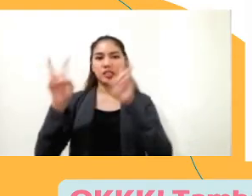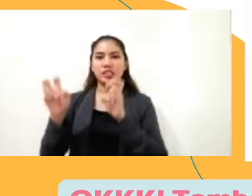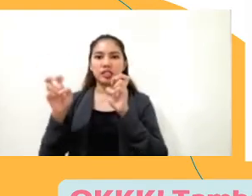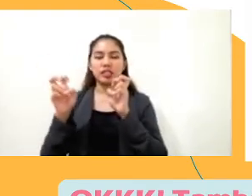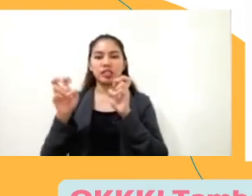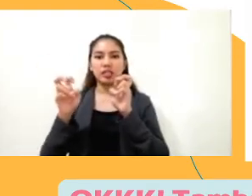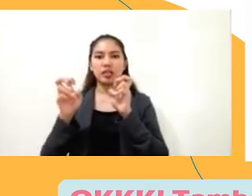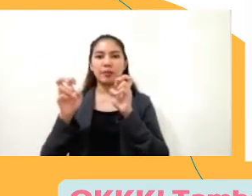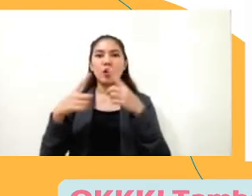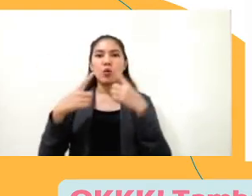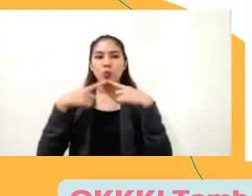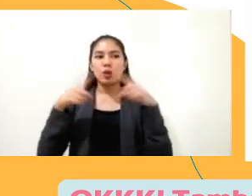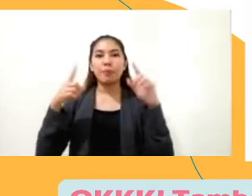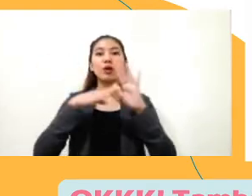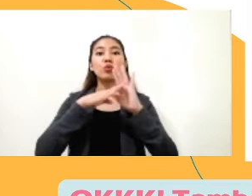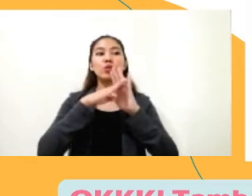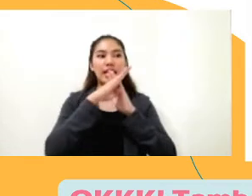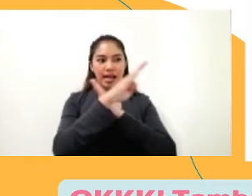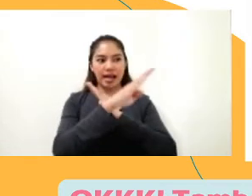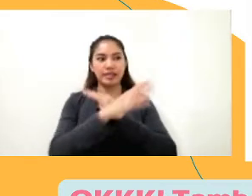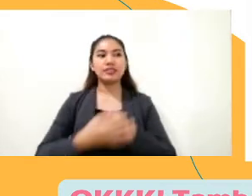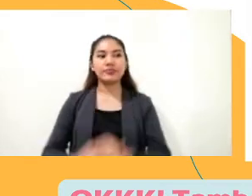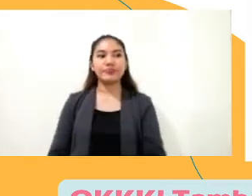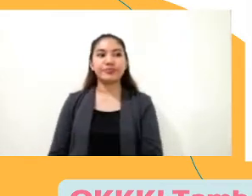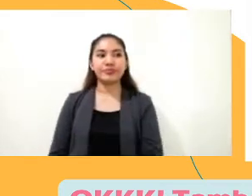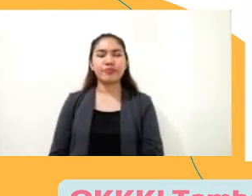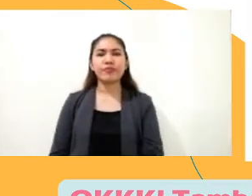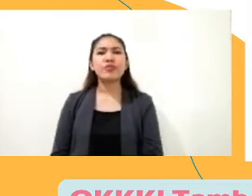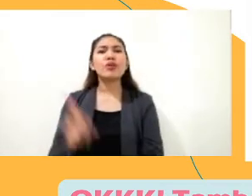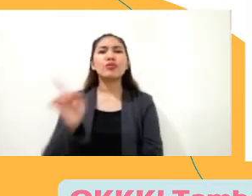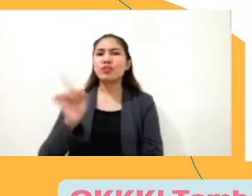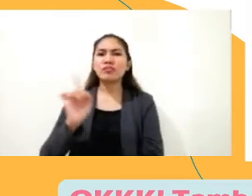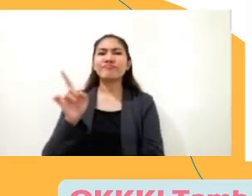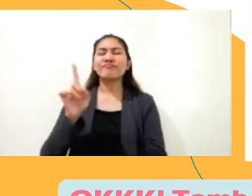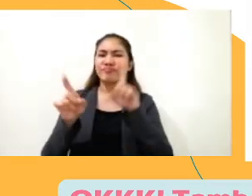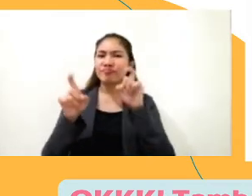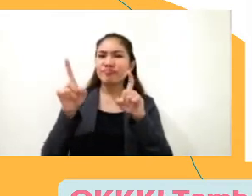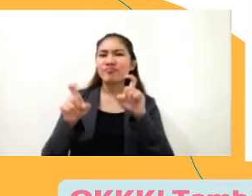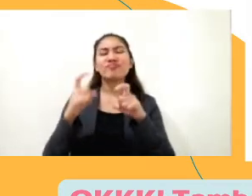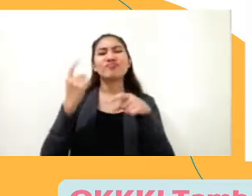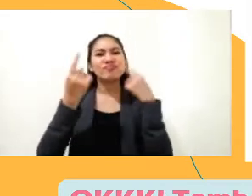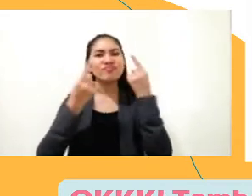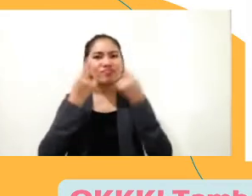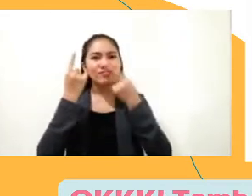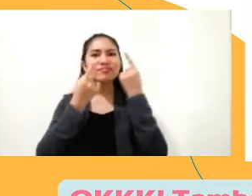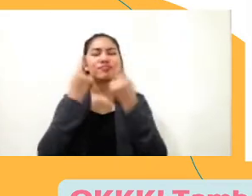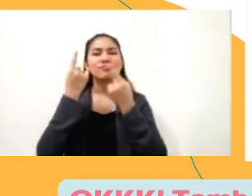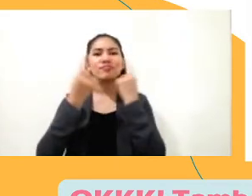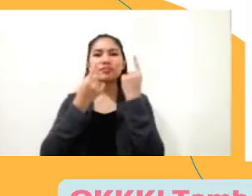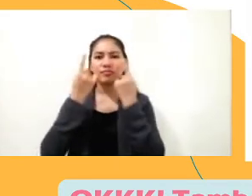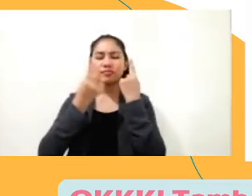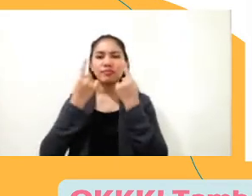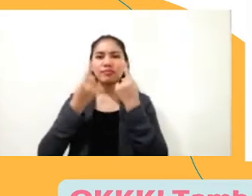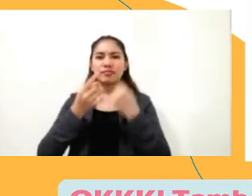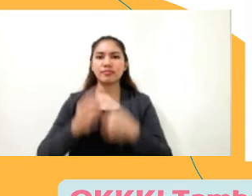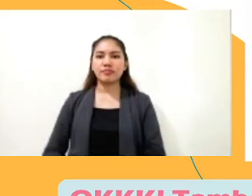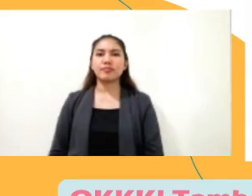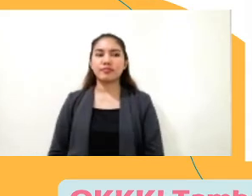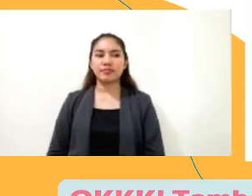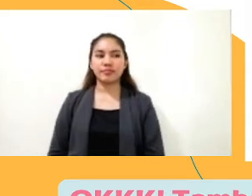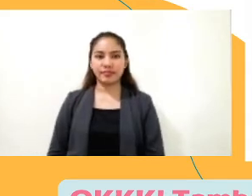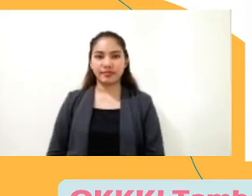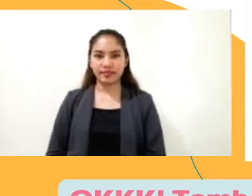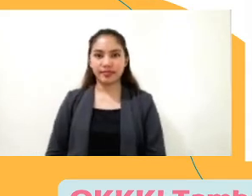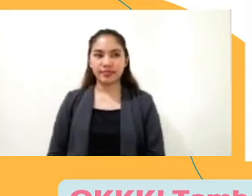na tanong para sa ating mga katambayers? Ano ba yung dapat nilang pinagmumuni-munihan din? So, Kuya Brian, pasok!